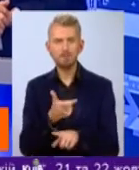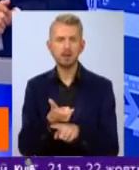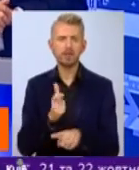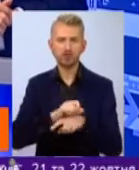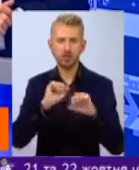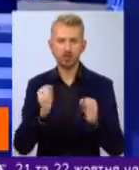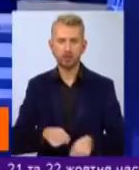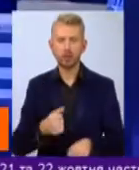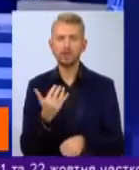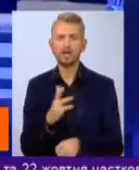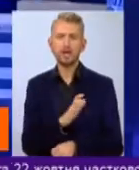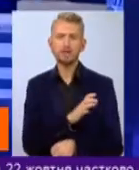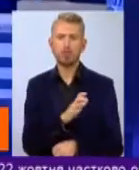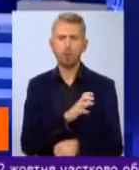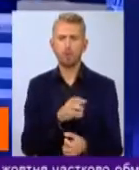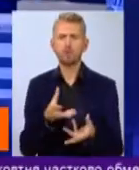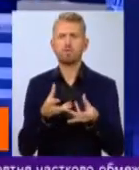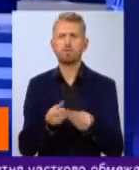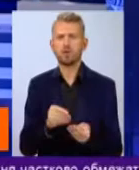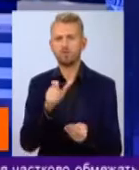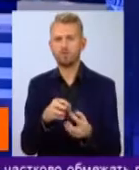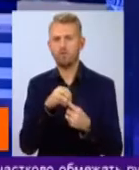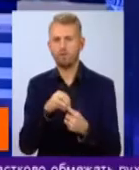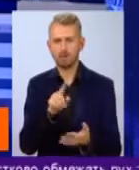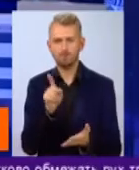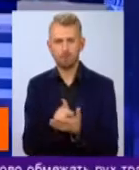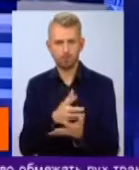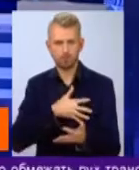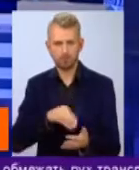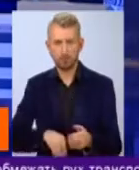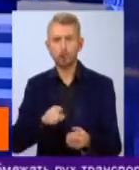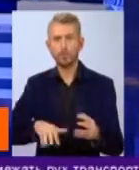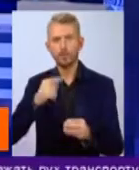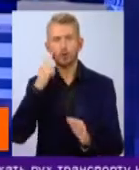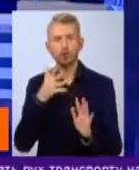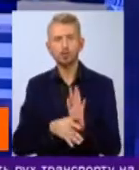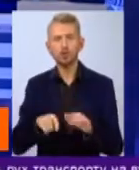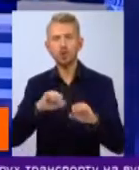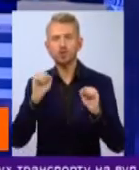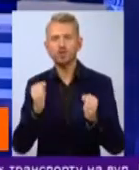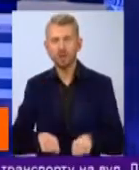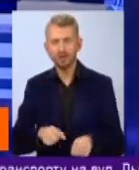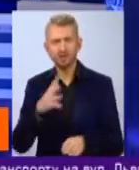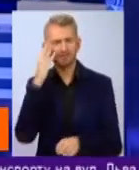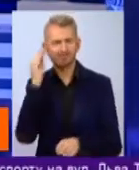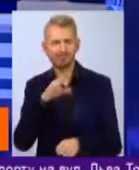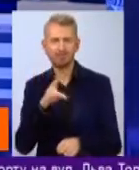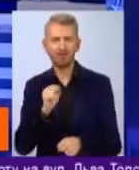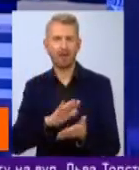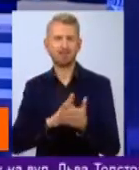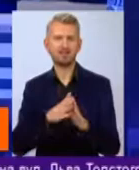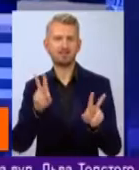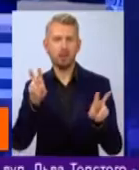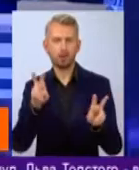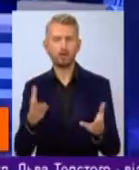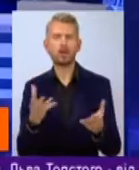швидкості? Скільки заможних і впливових мають розбитися, аби всі зрозуміли, що швидкість не звертає уваги на статус? Які